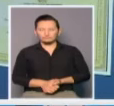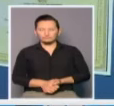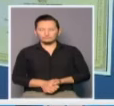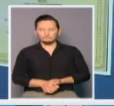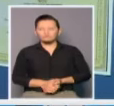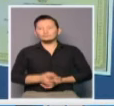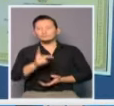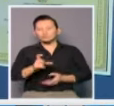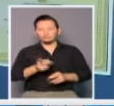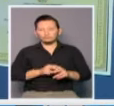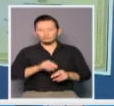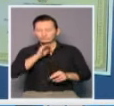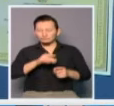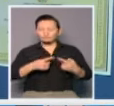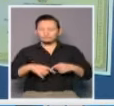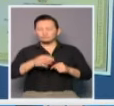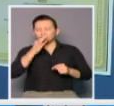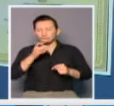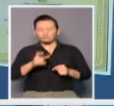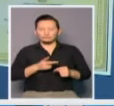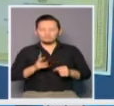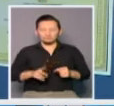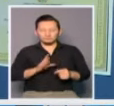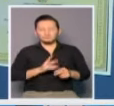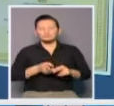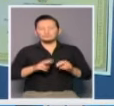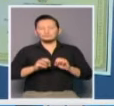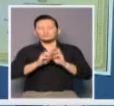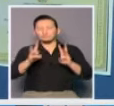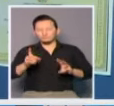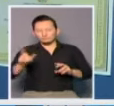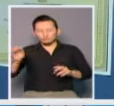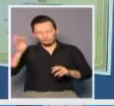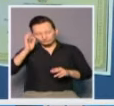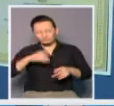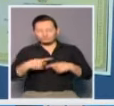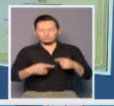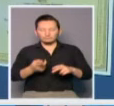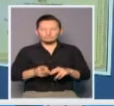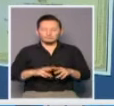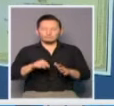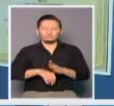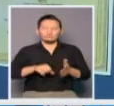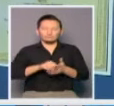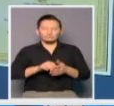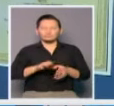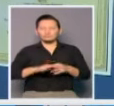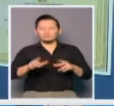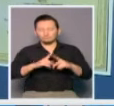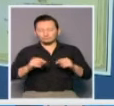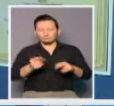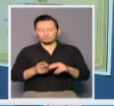Эти два талантливых поэта рано ушли из жизни, оставив яркий и неизгладимый след. Я очень рада, что школа